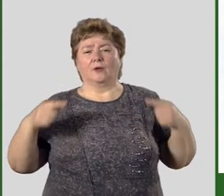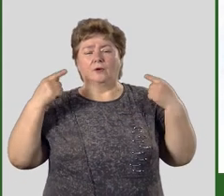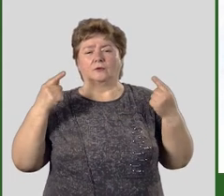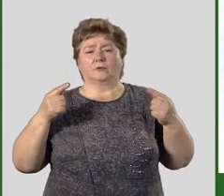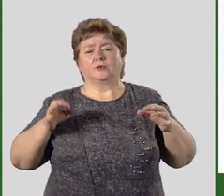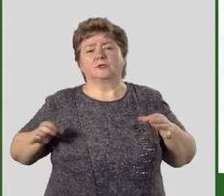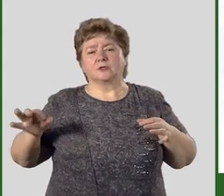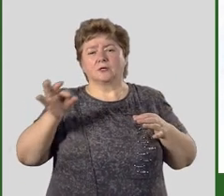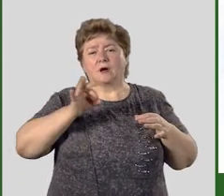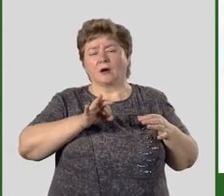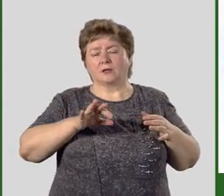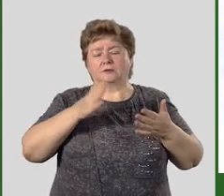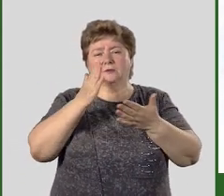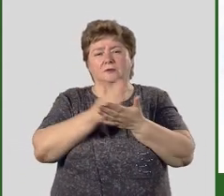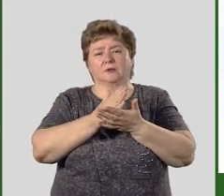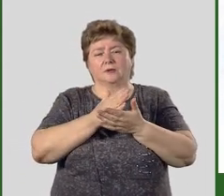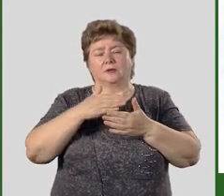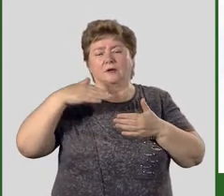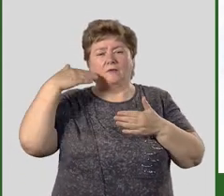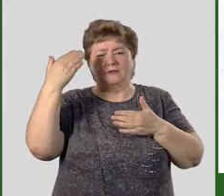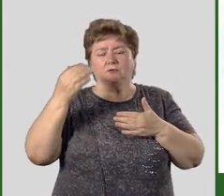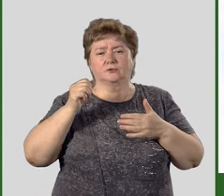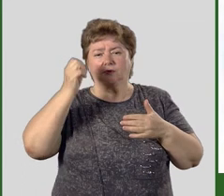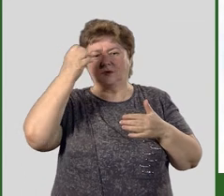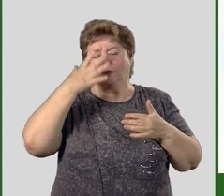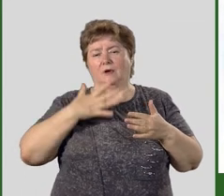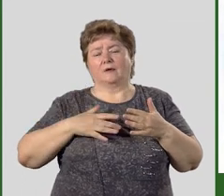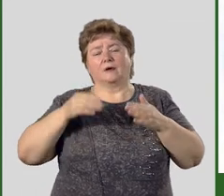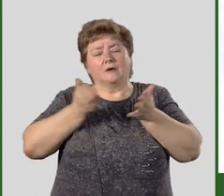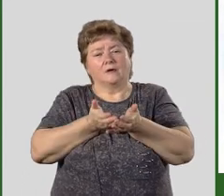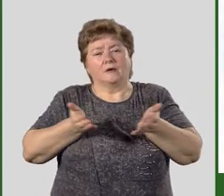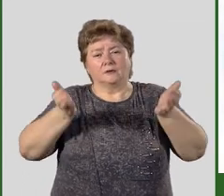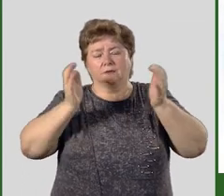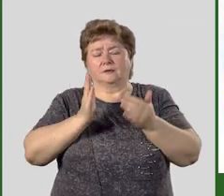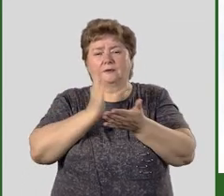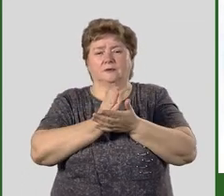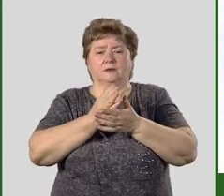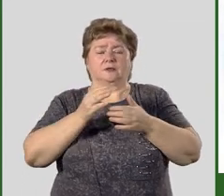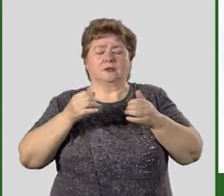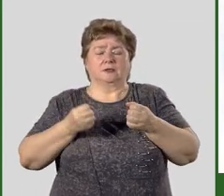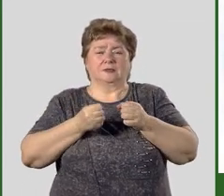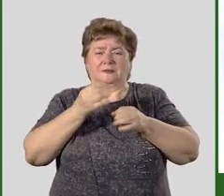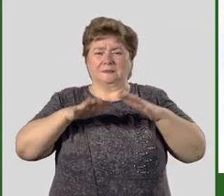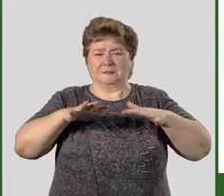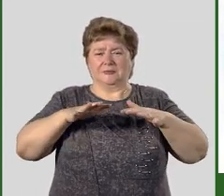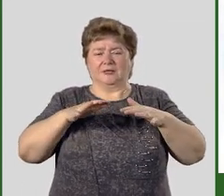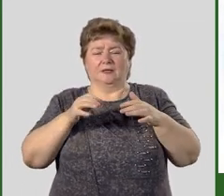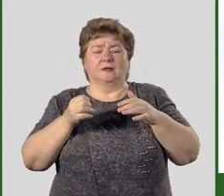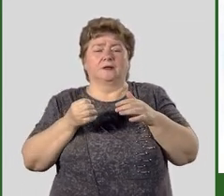Крупнейшие озера находятся в Восточной Африке. Их котловины имеют тектоническое